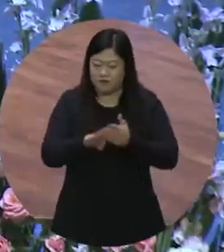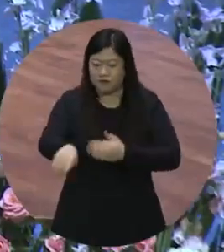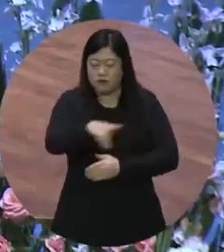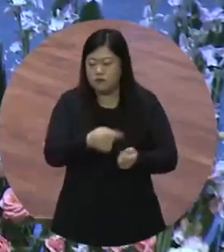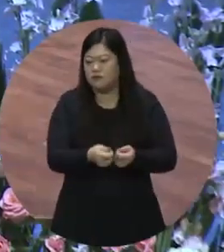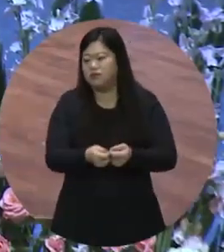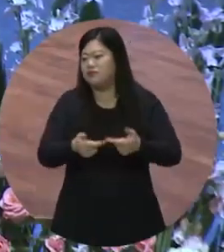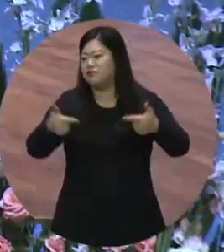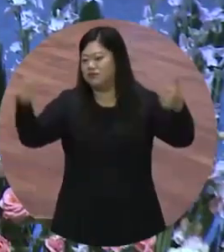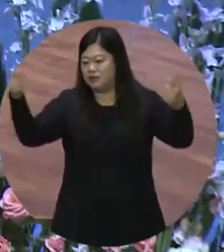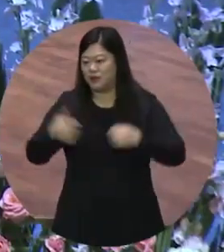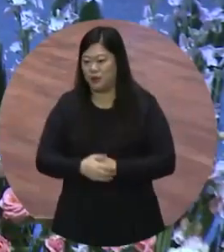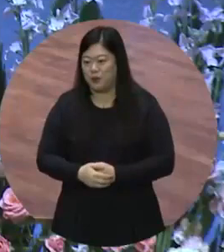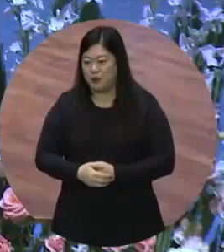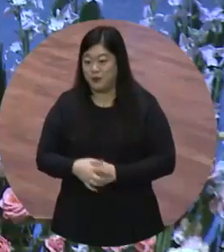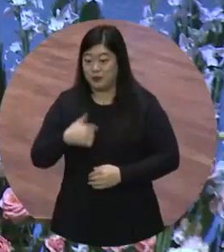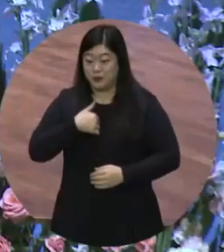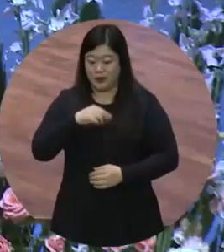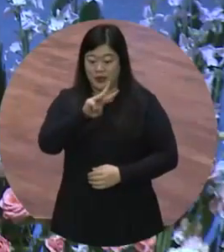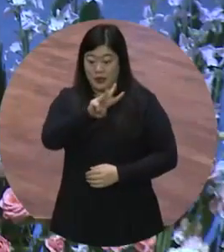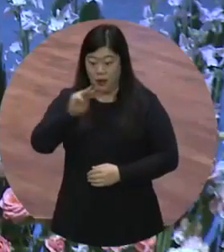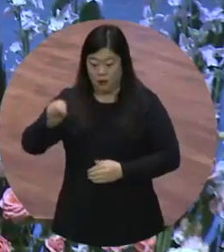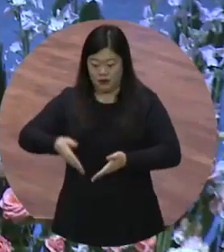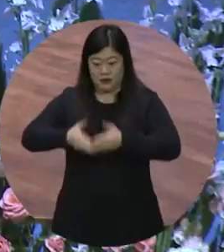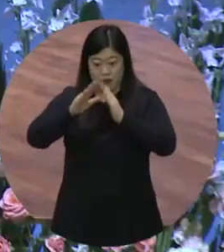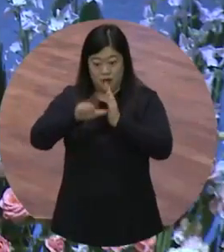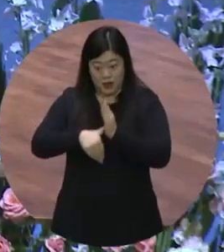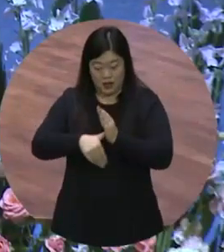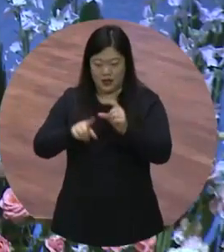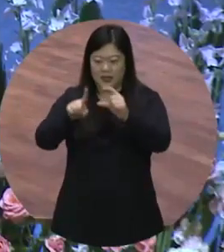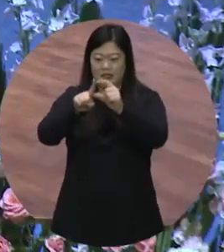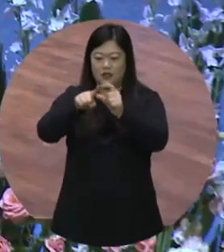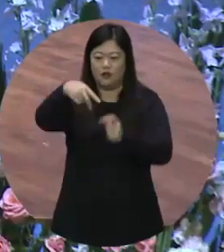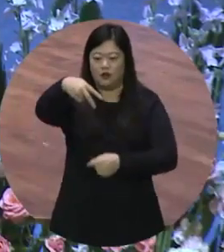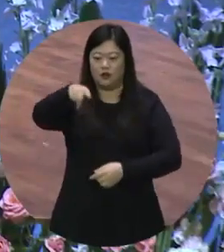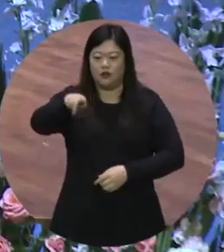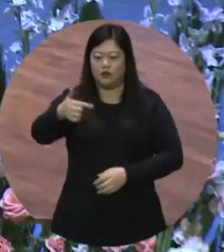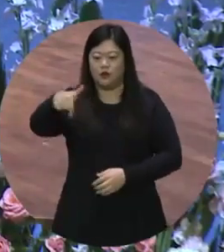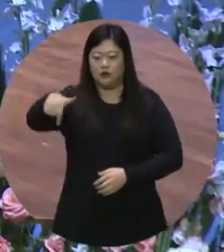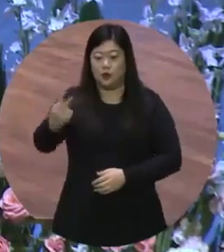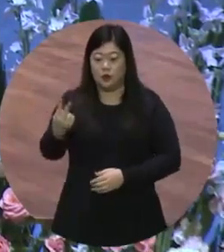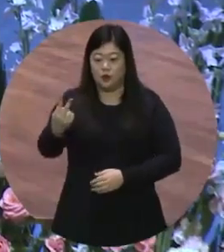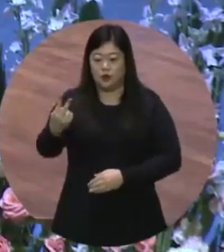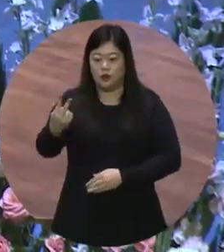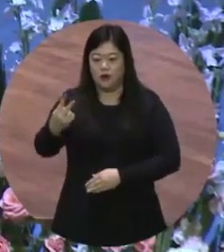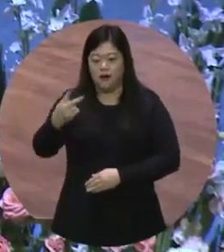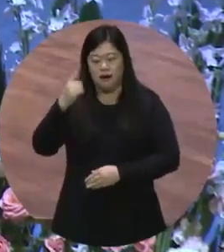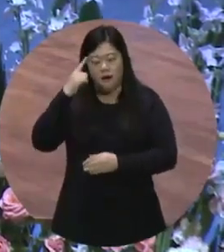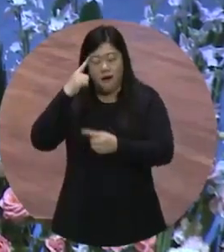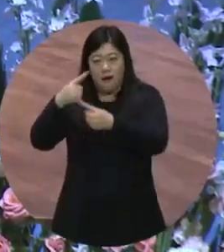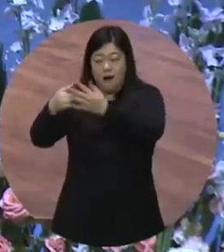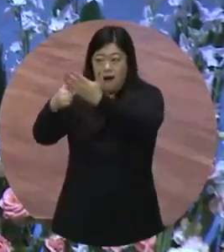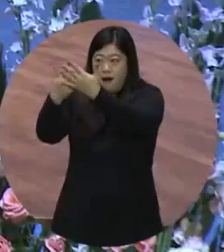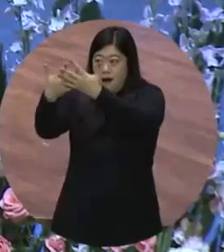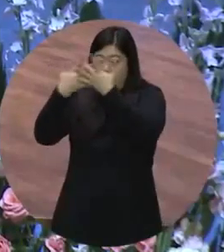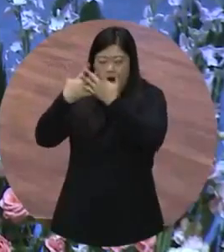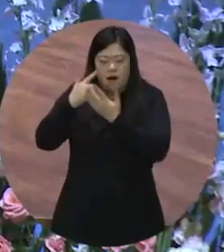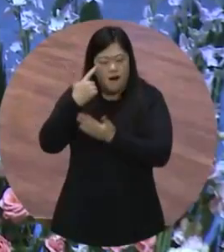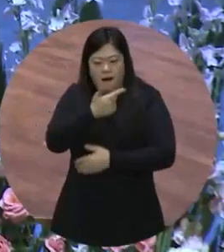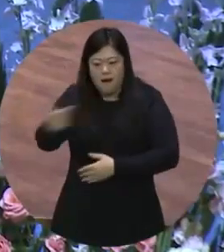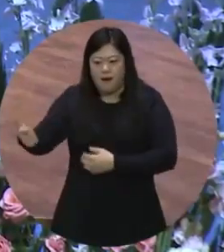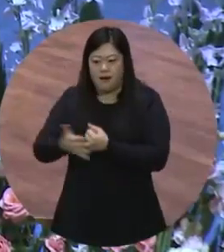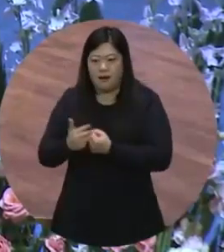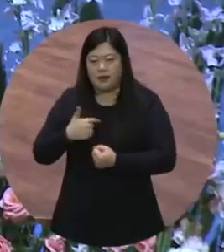하나님께서 이 가장 원하시는 것이 선교이구나. 그래서 교회를 개척한 이유도 선교였고